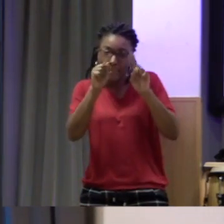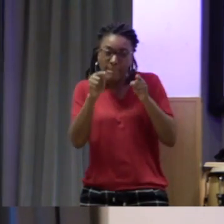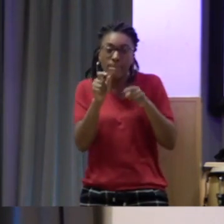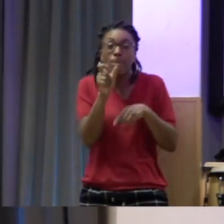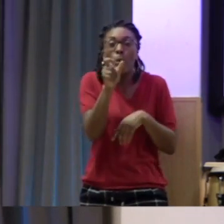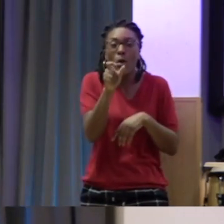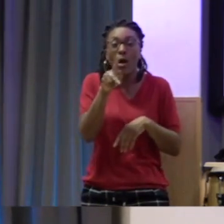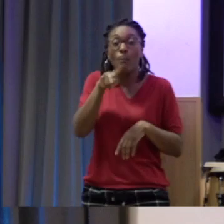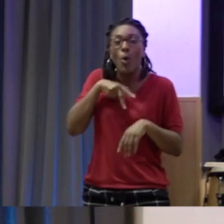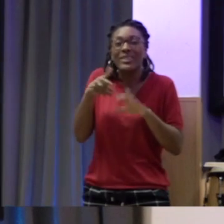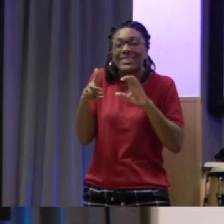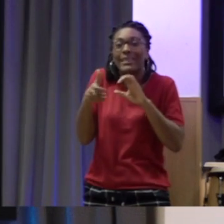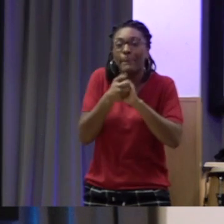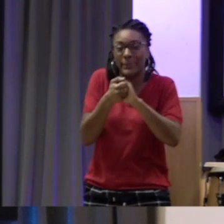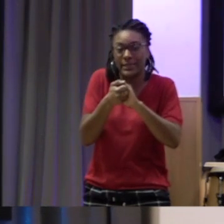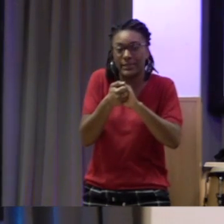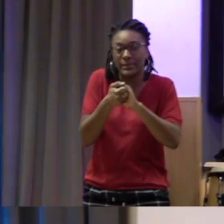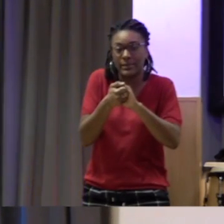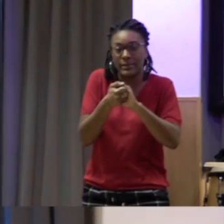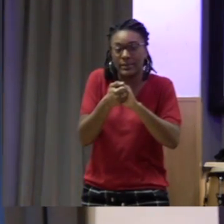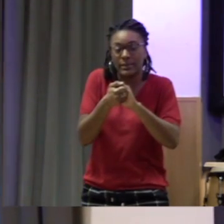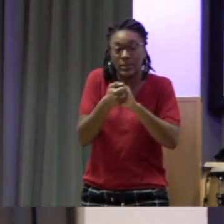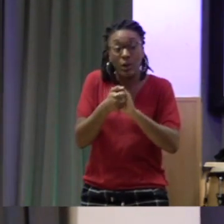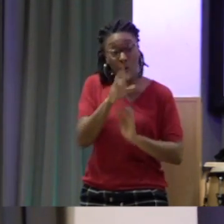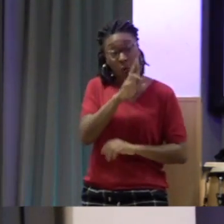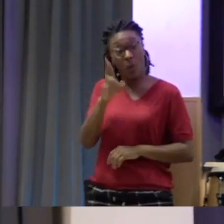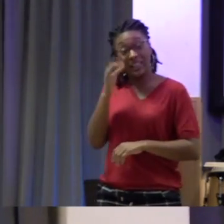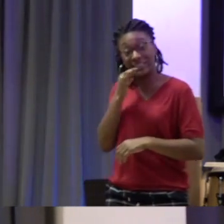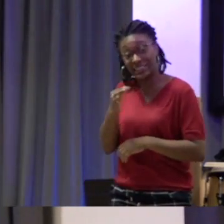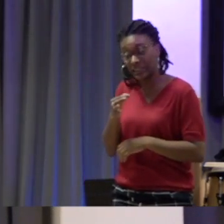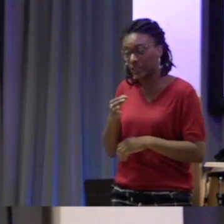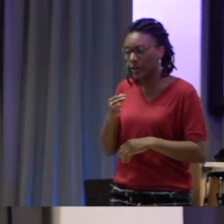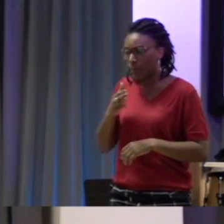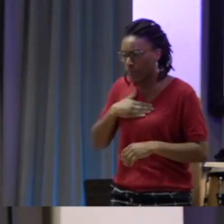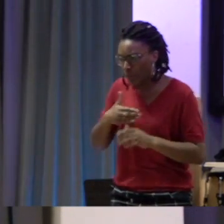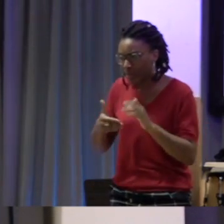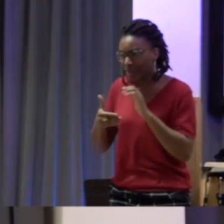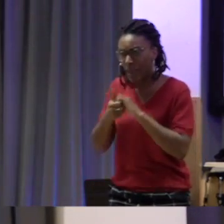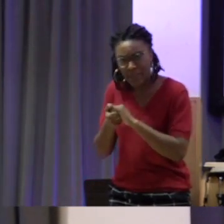ami ». Le Seigneur s'adresse à cet invité en disant « mon ami ».